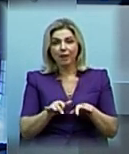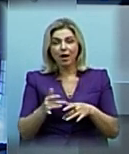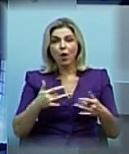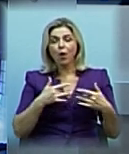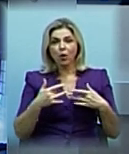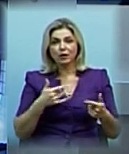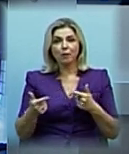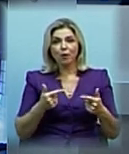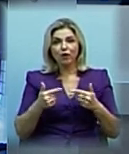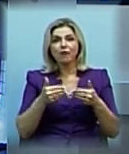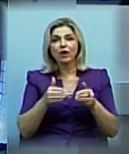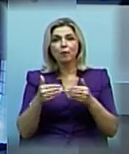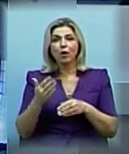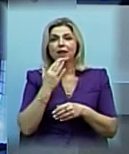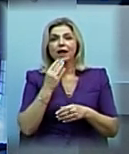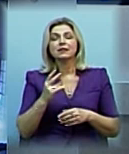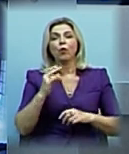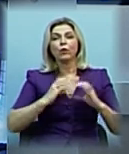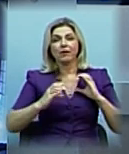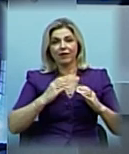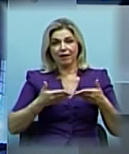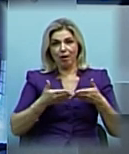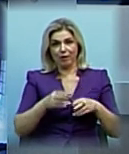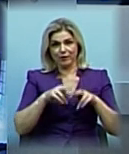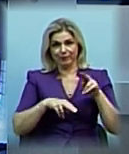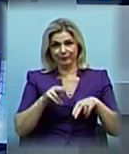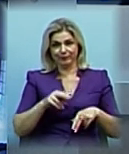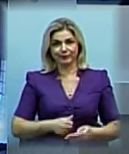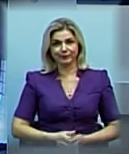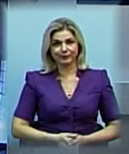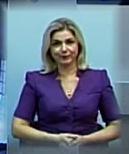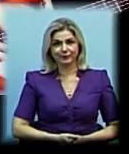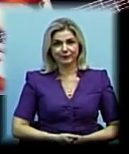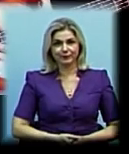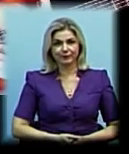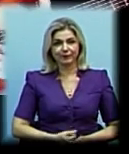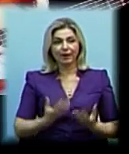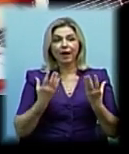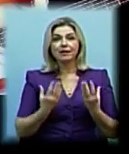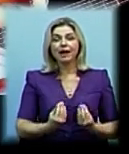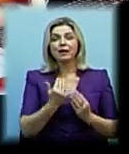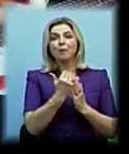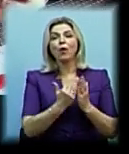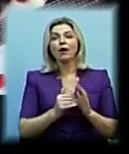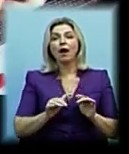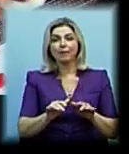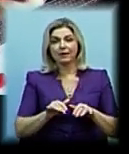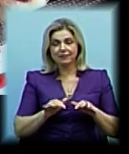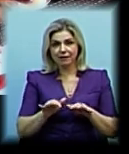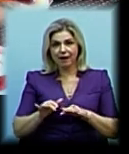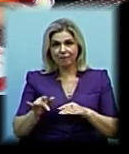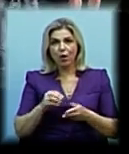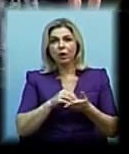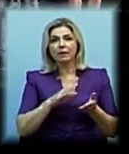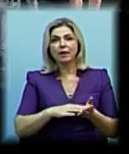випускники Національного університету кораблебудування імені адмірала Макарова. День програміста відзначають на